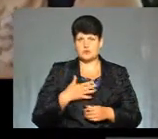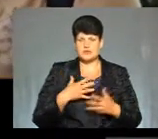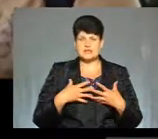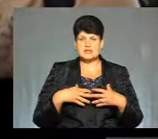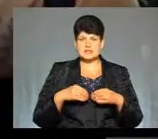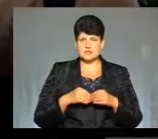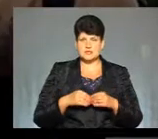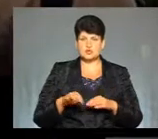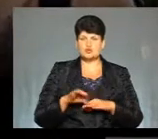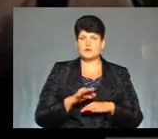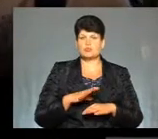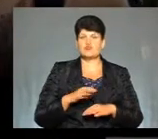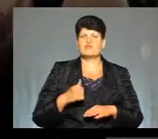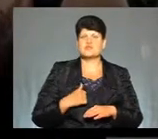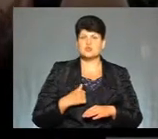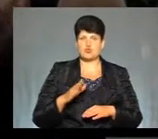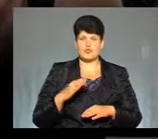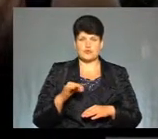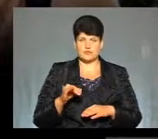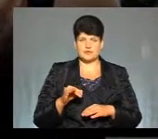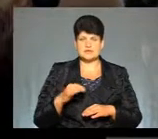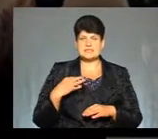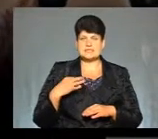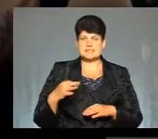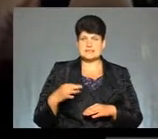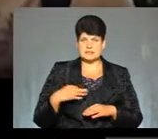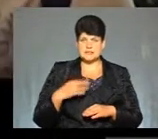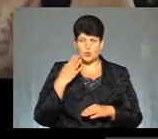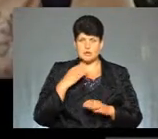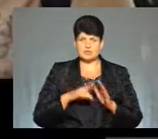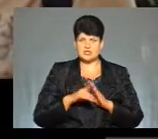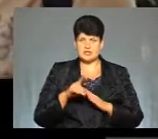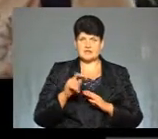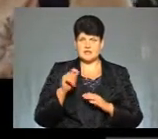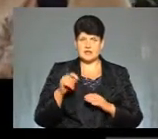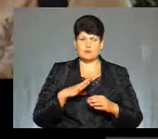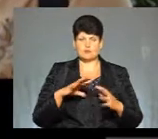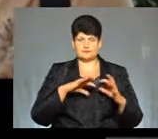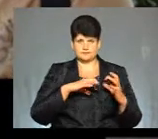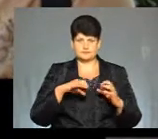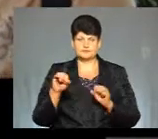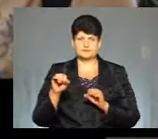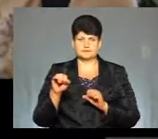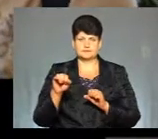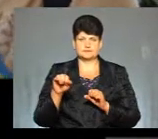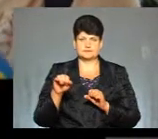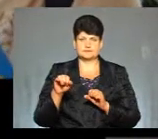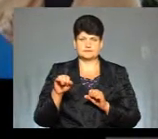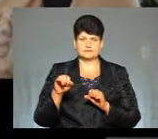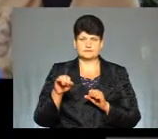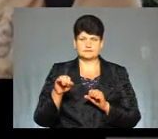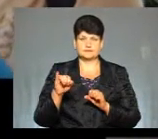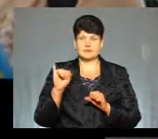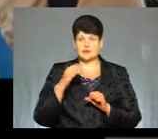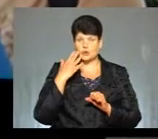був військовий. Син, почалася війна, він був мобілізований. І